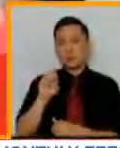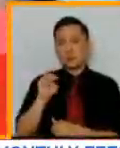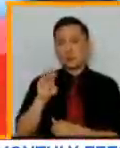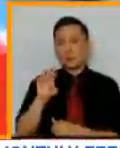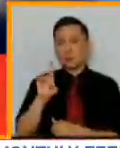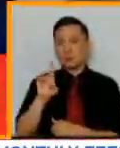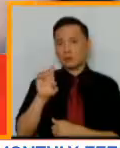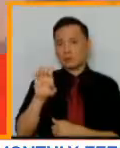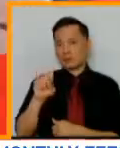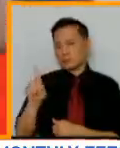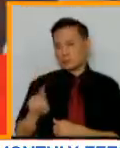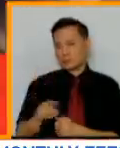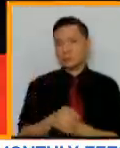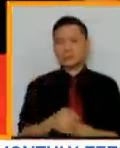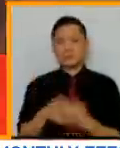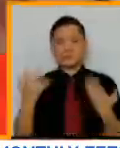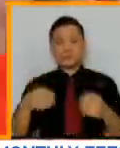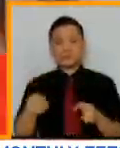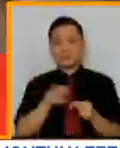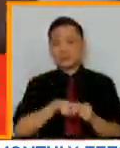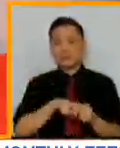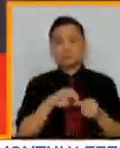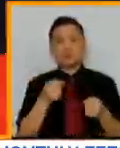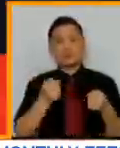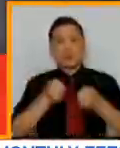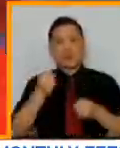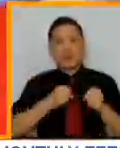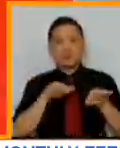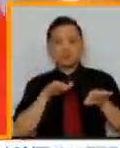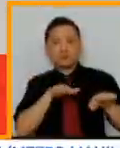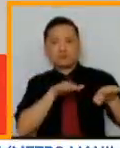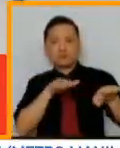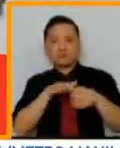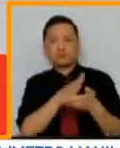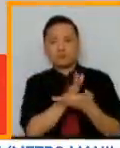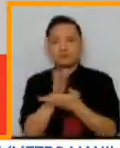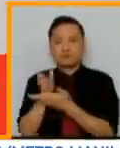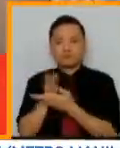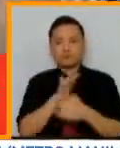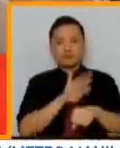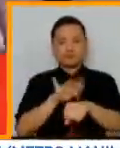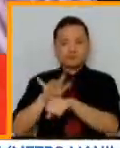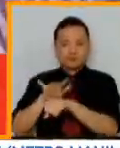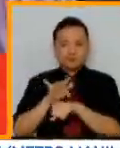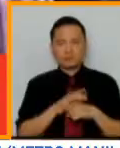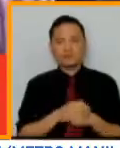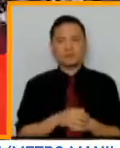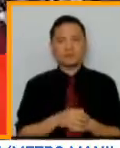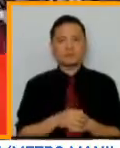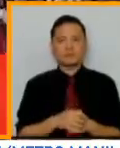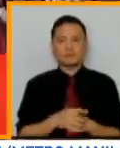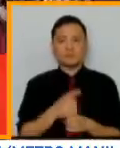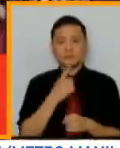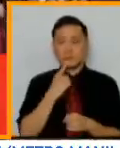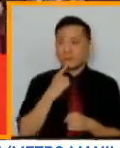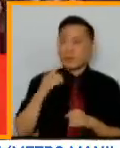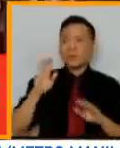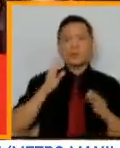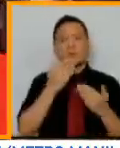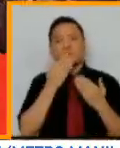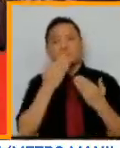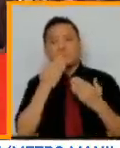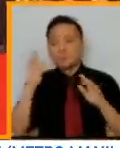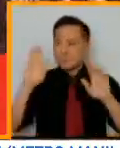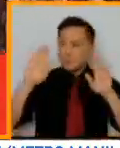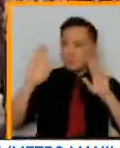Duterte palibot sa lungsod at tumuloy sa Baybay Boulevard kung saan pinasalamatan ang kanilang mga taga-suporta. Ikinuwento ni Mayor Sara kung